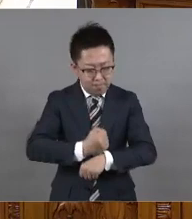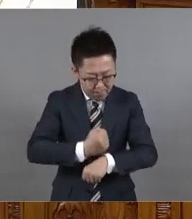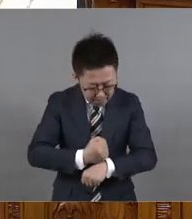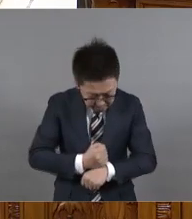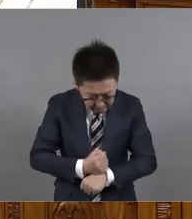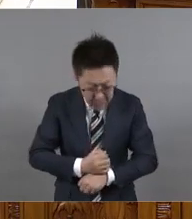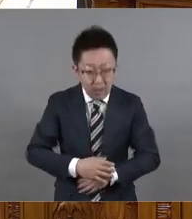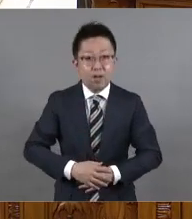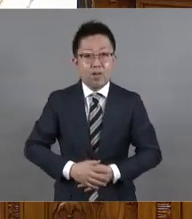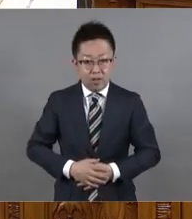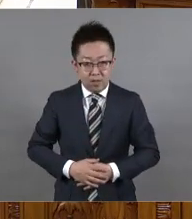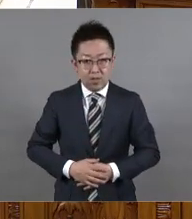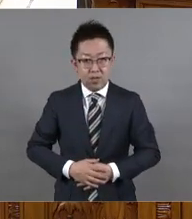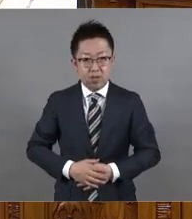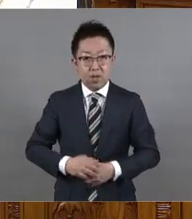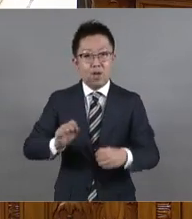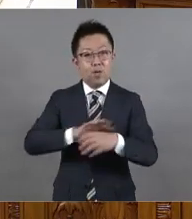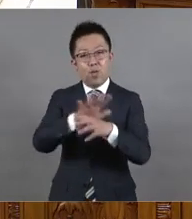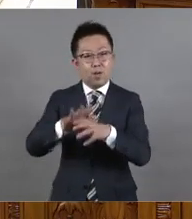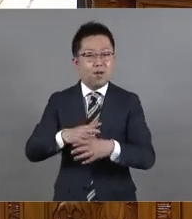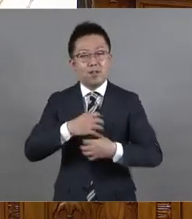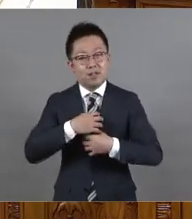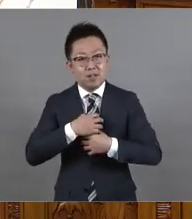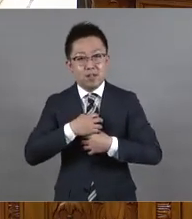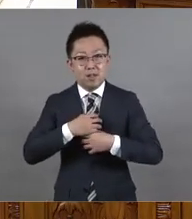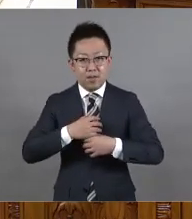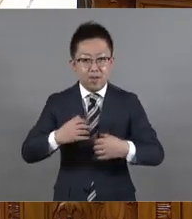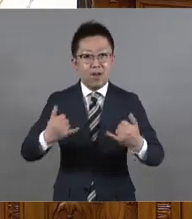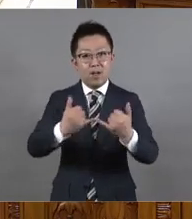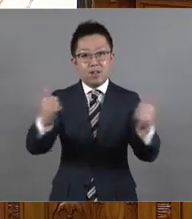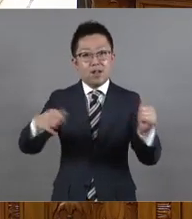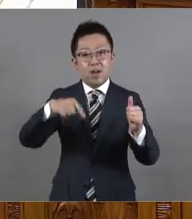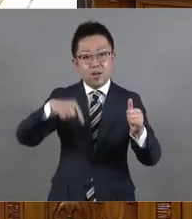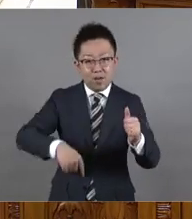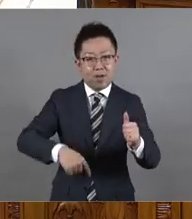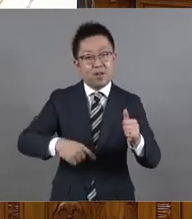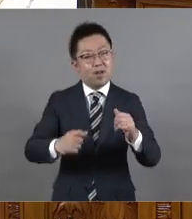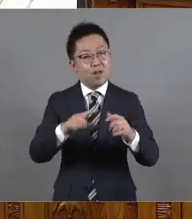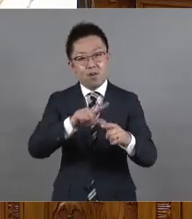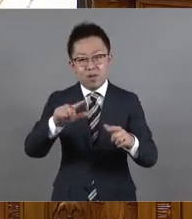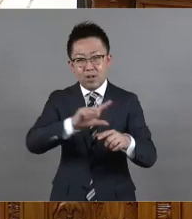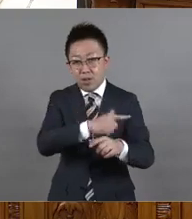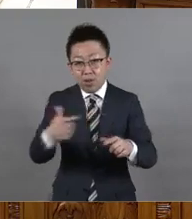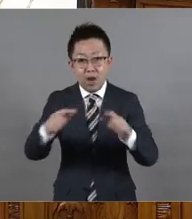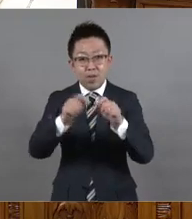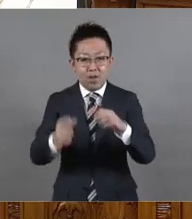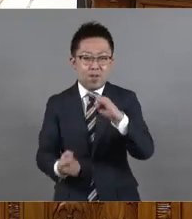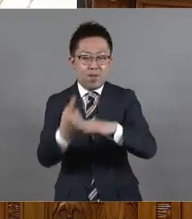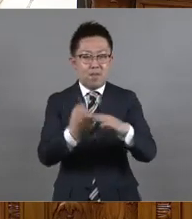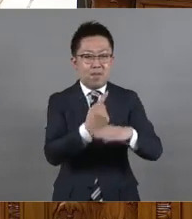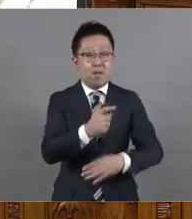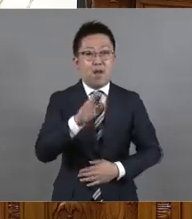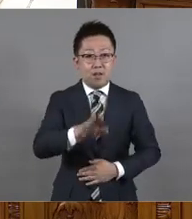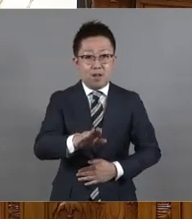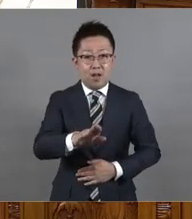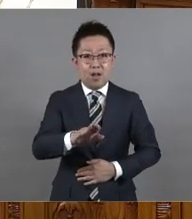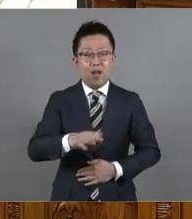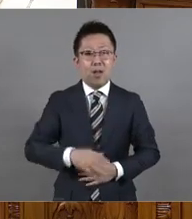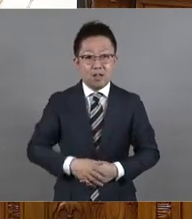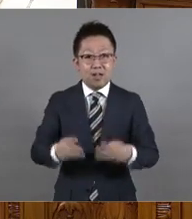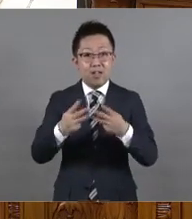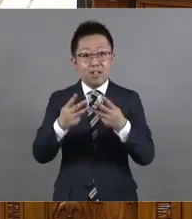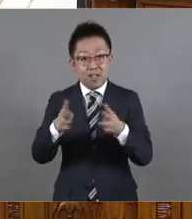のこのな機器はそれぞれの社会の脆弱たところを浮き彫りにしておりワークにおいても非正規雇用の方々や